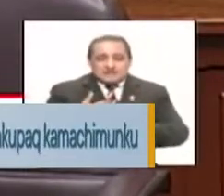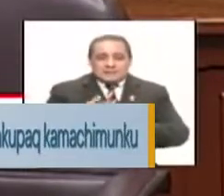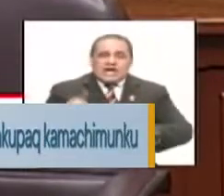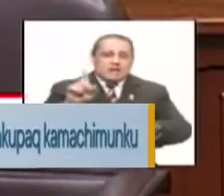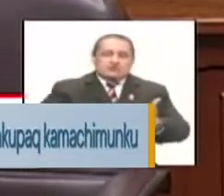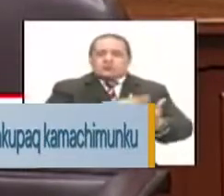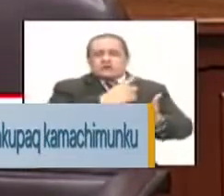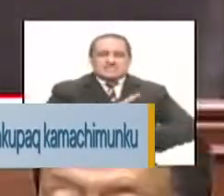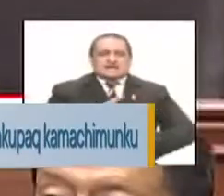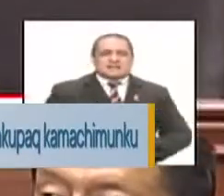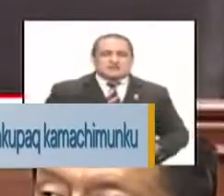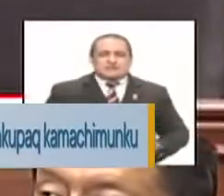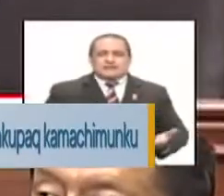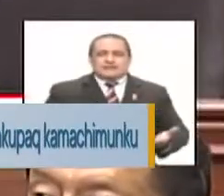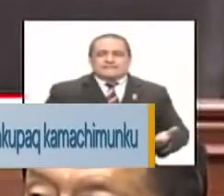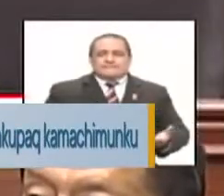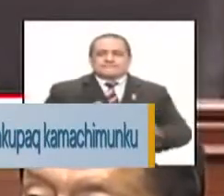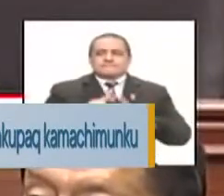mancharizjas kachkanku.